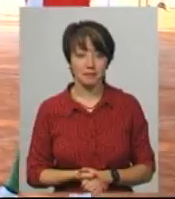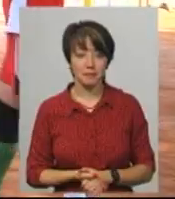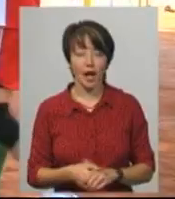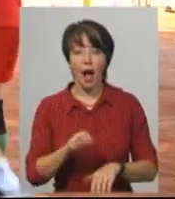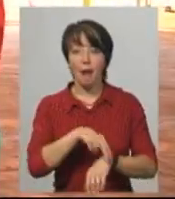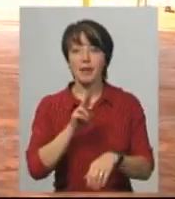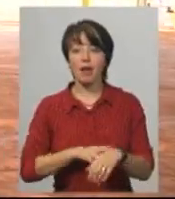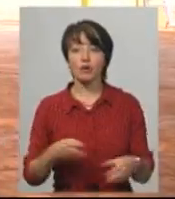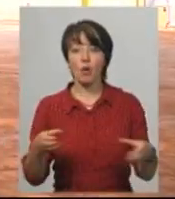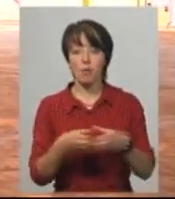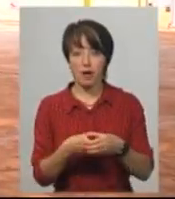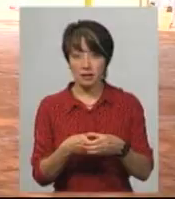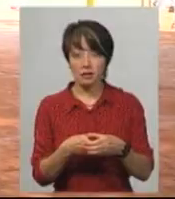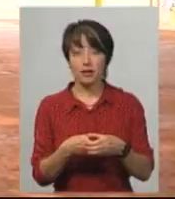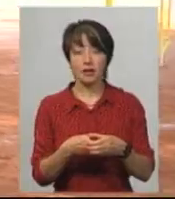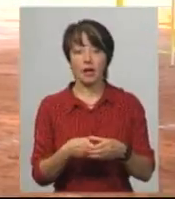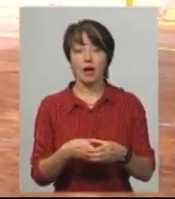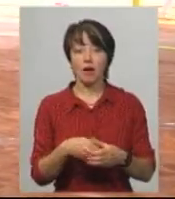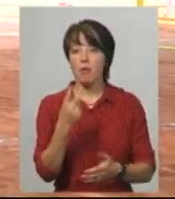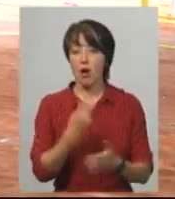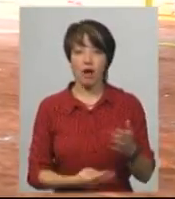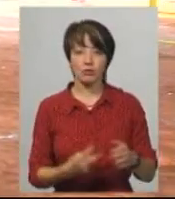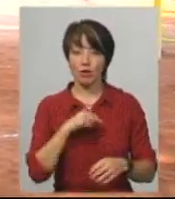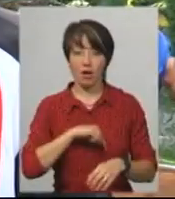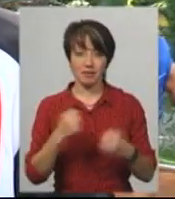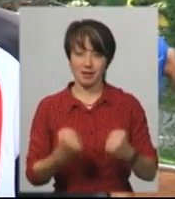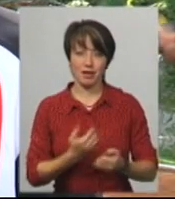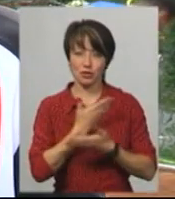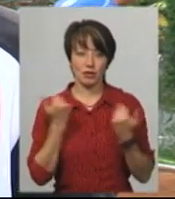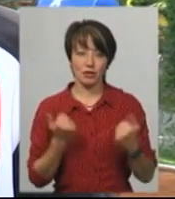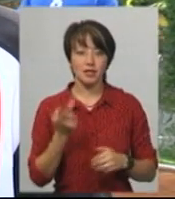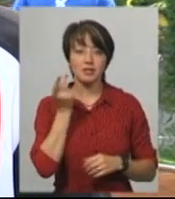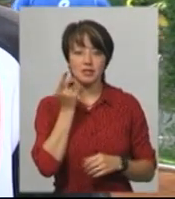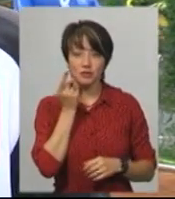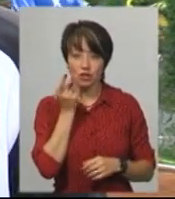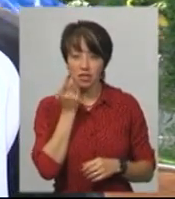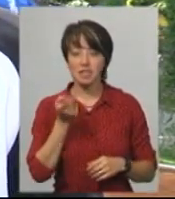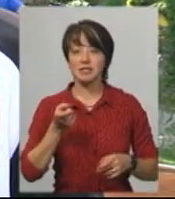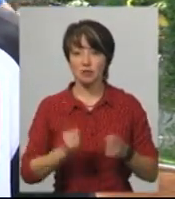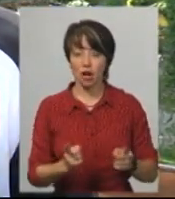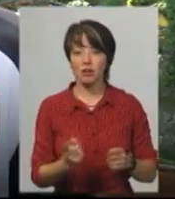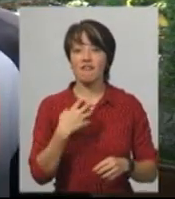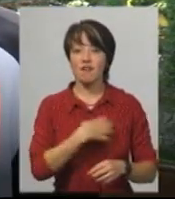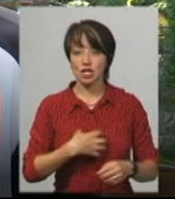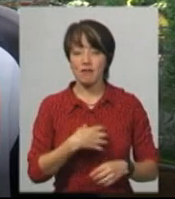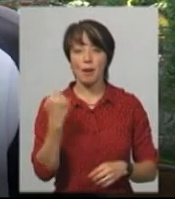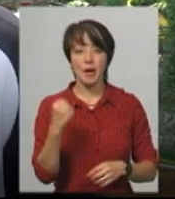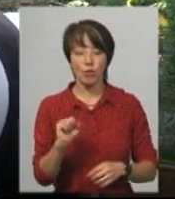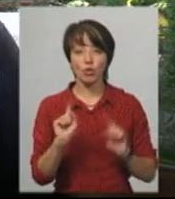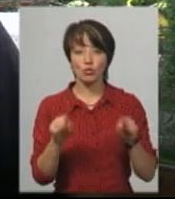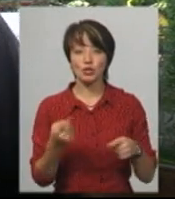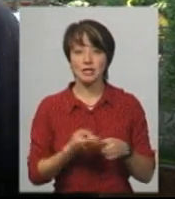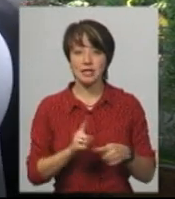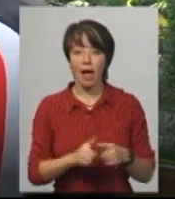Капітан команди Полісся Віктор Конвішер поразкою не розчарований. Завжди, звісно, важлива перемога, тому що